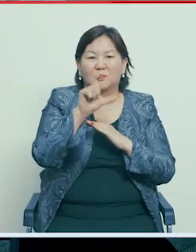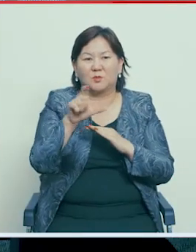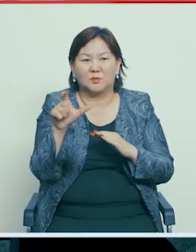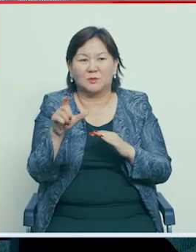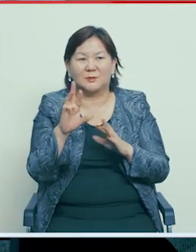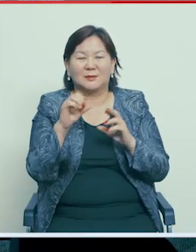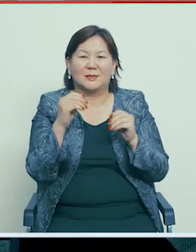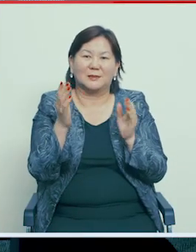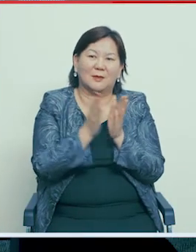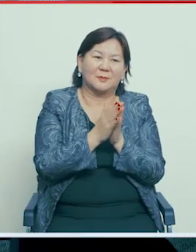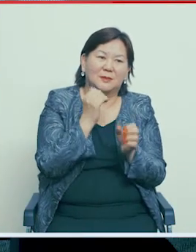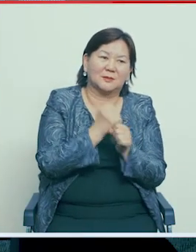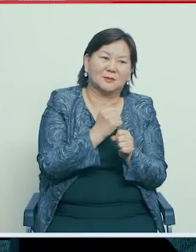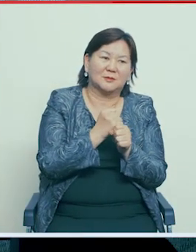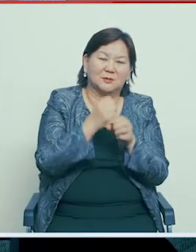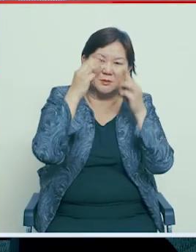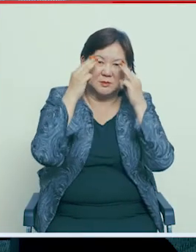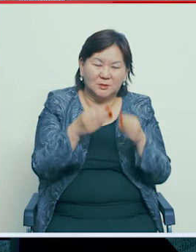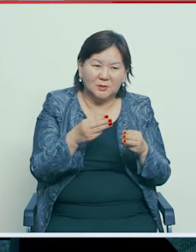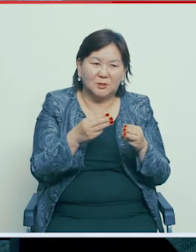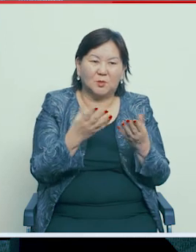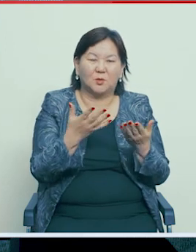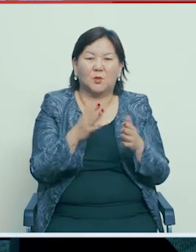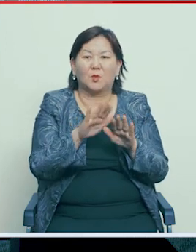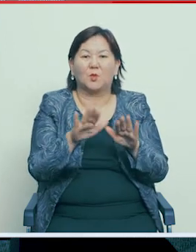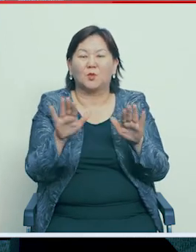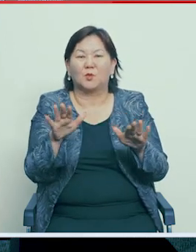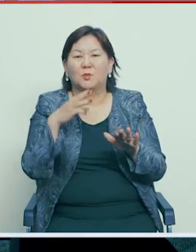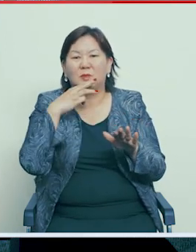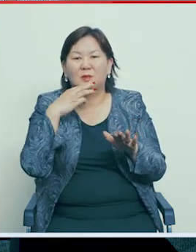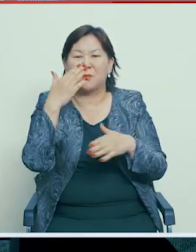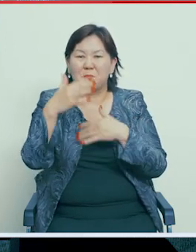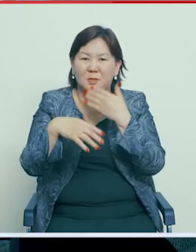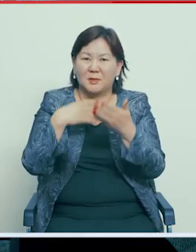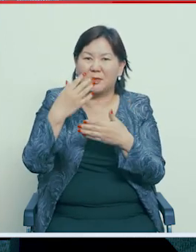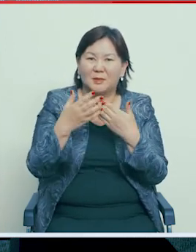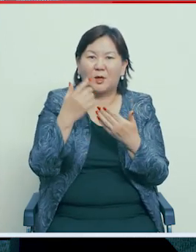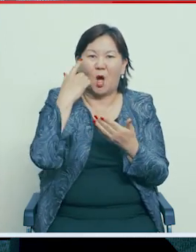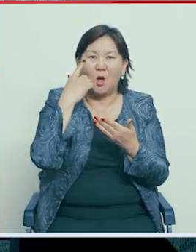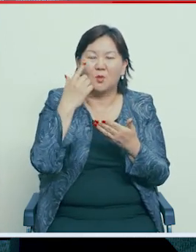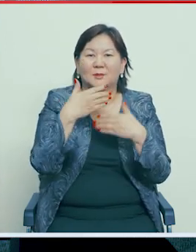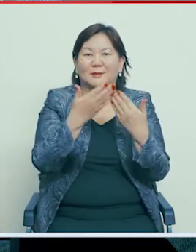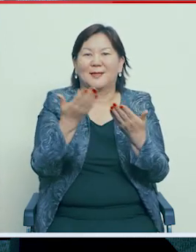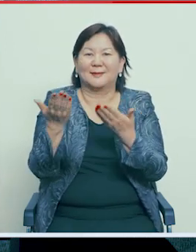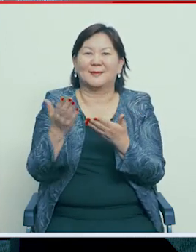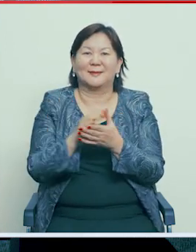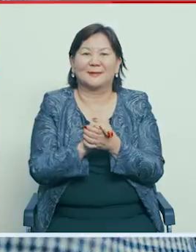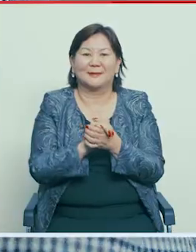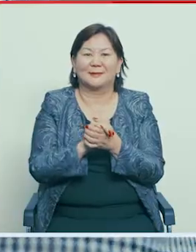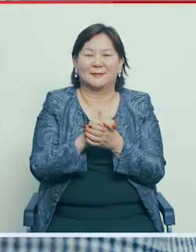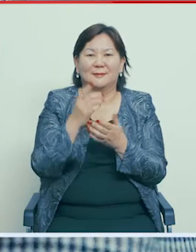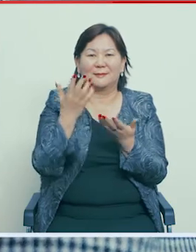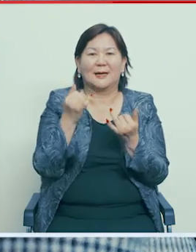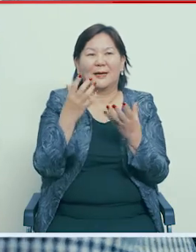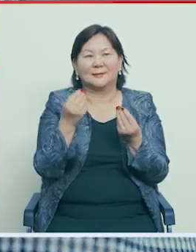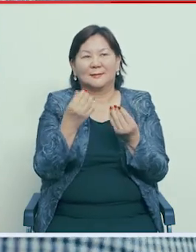ингэж хамтарч ажиллаад энэ асуудлыг одоо шийдэх тэр хүүхдүүдтэй мэдээллийг одоо ойлгуулах тал дээр би удаас холбоон дээр